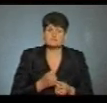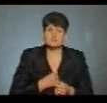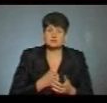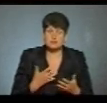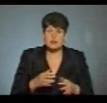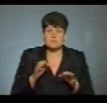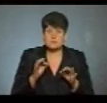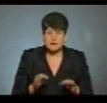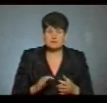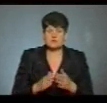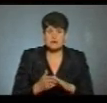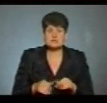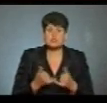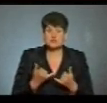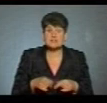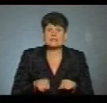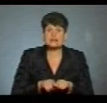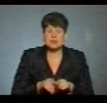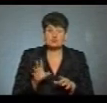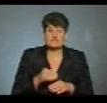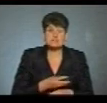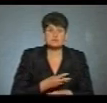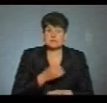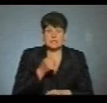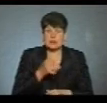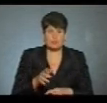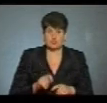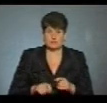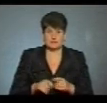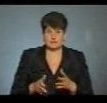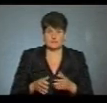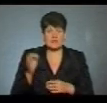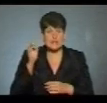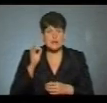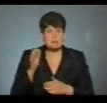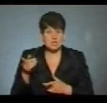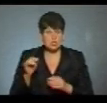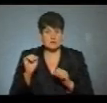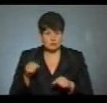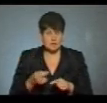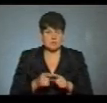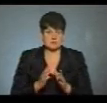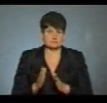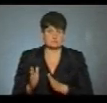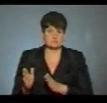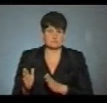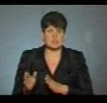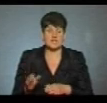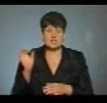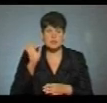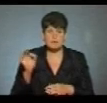правда, ситуація на сьогодні така, що всі бажаючі не можуть обстежитися. Німеччина змогла це налагодити, так? Німеччина